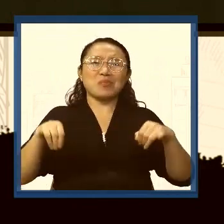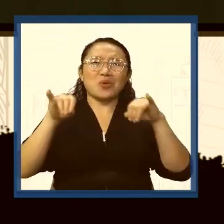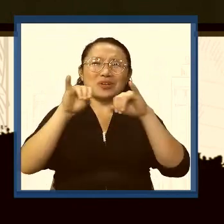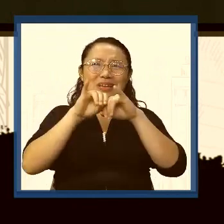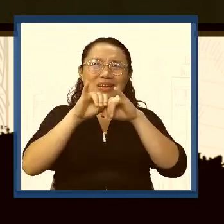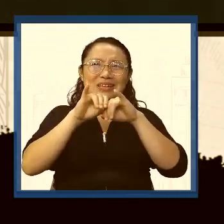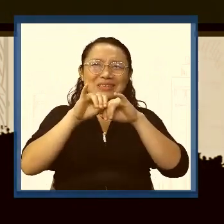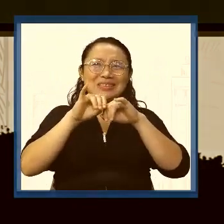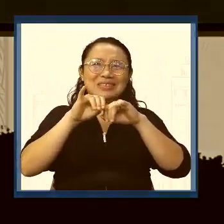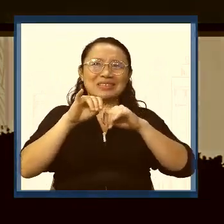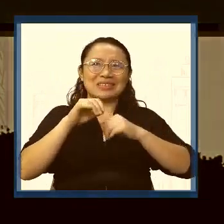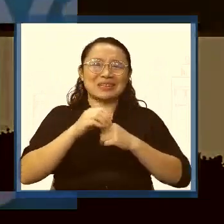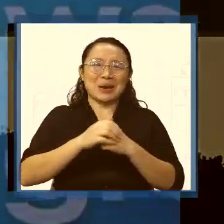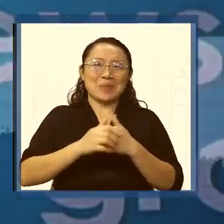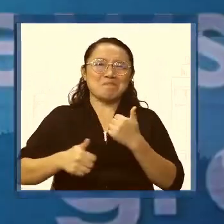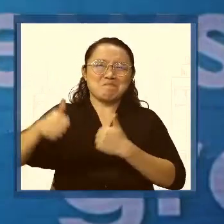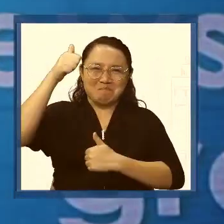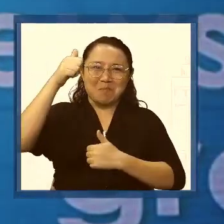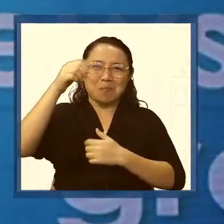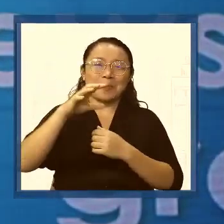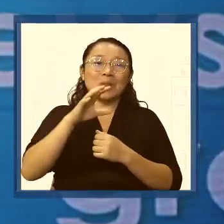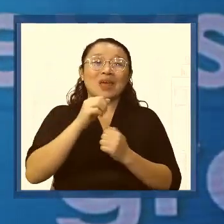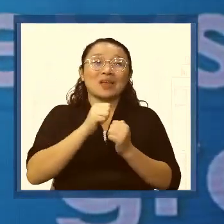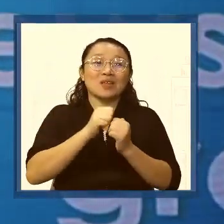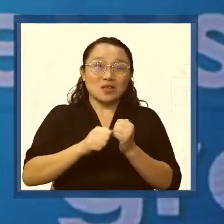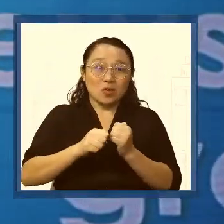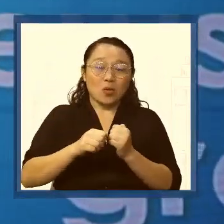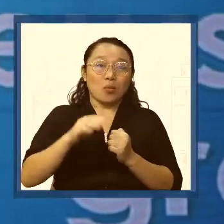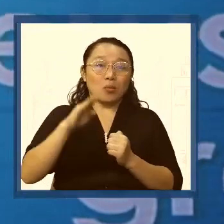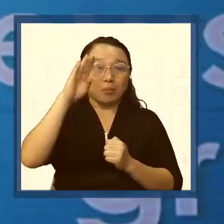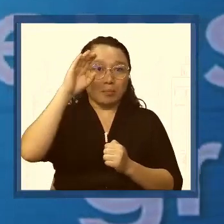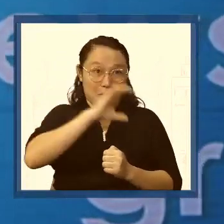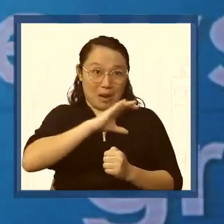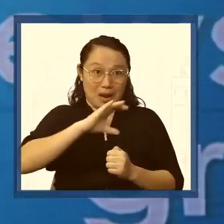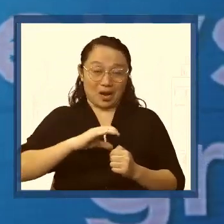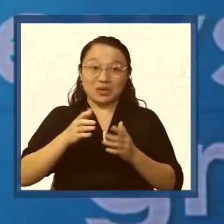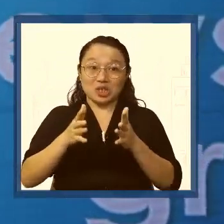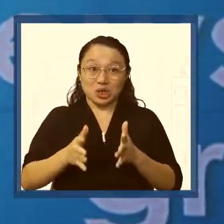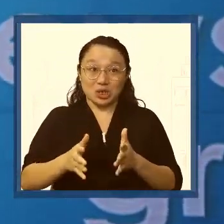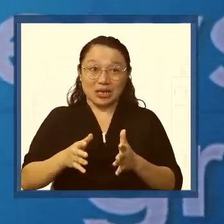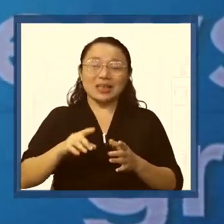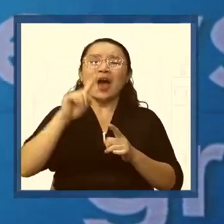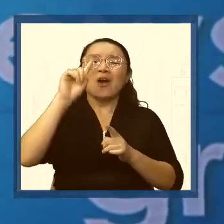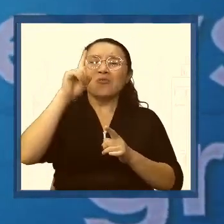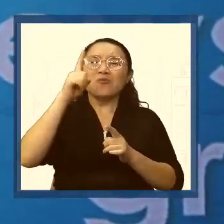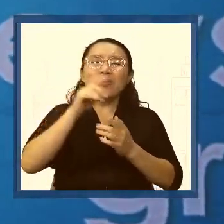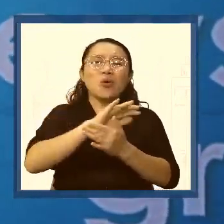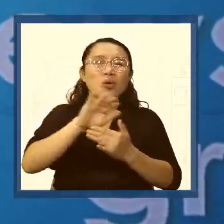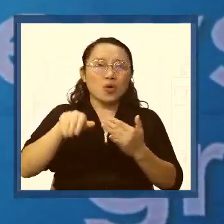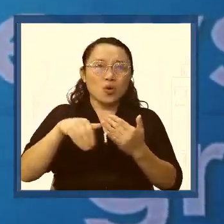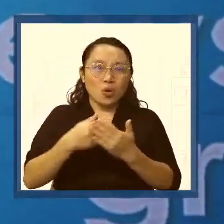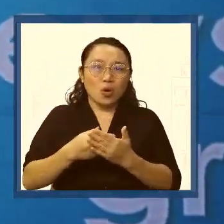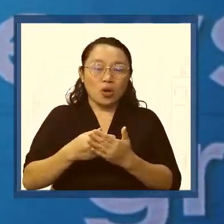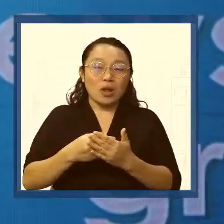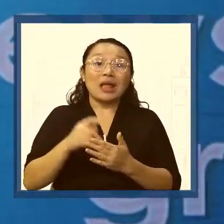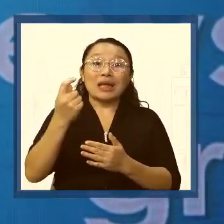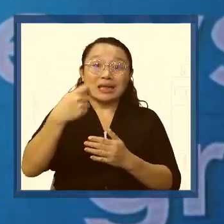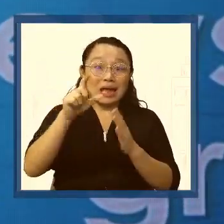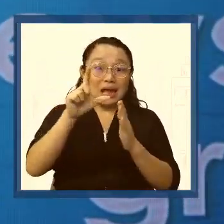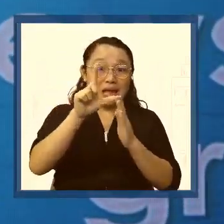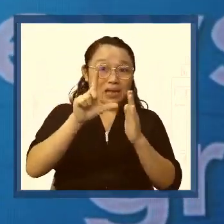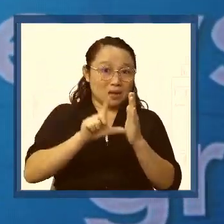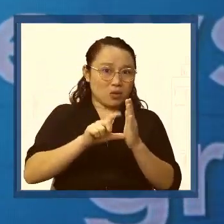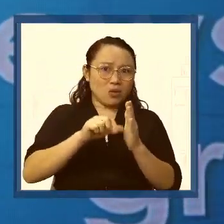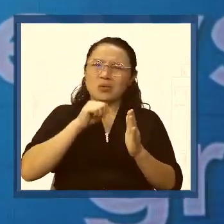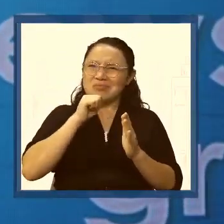kini dili lang kay sa usa ka grupo nga magtotoo nga mga Kristohanon, alang sa tanan ang kasuguan dili lang sa mga